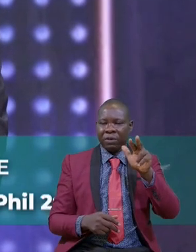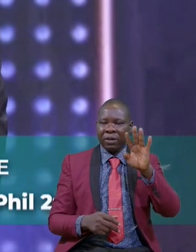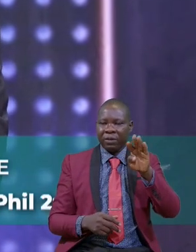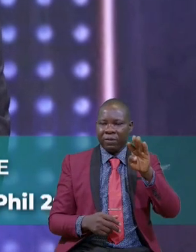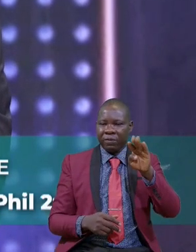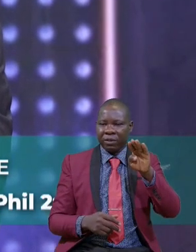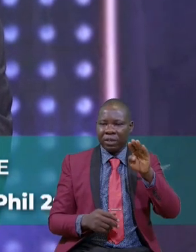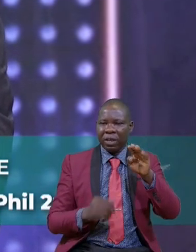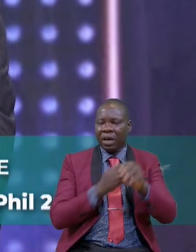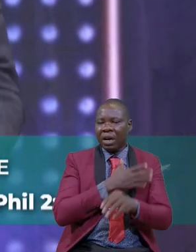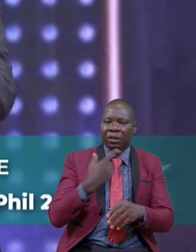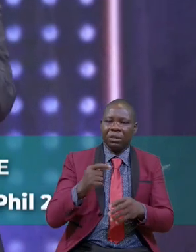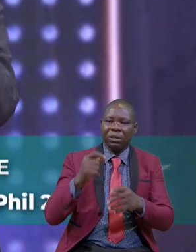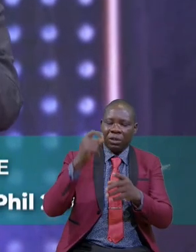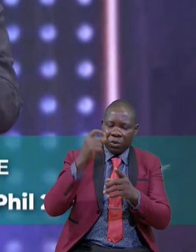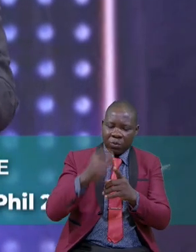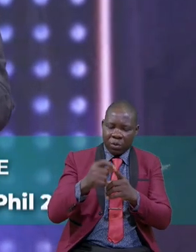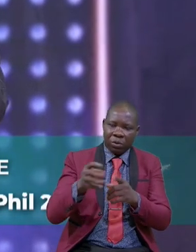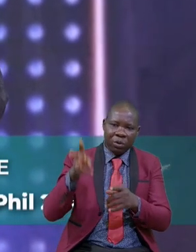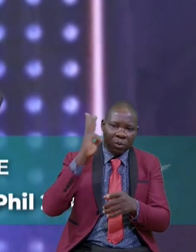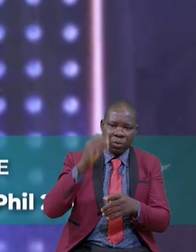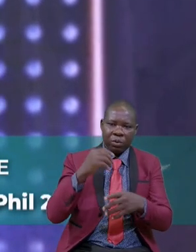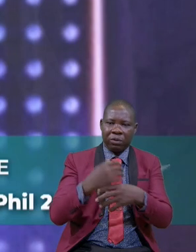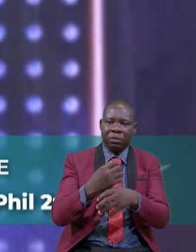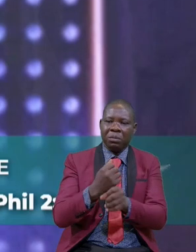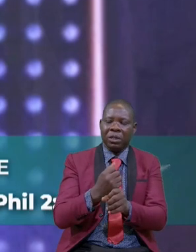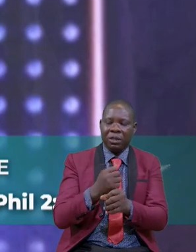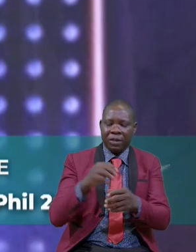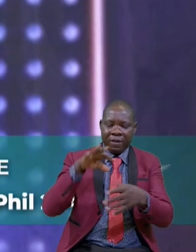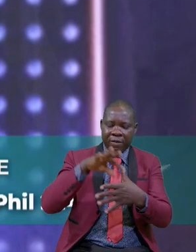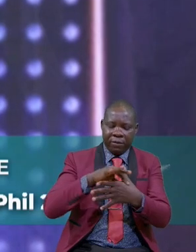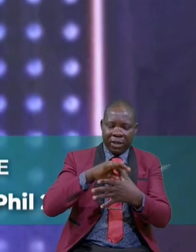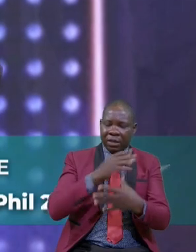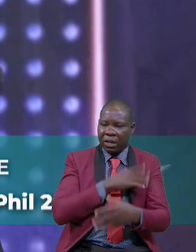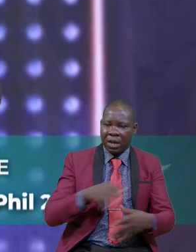Verset 14, et la parole a été faite chair, et elle a habité parmi nous.